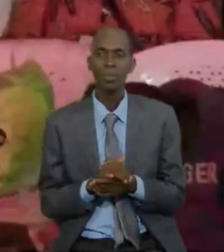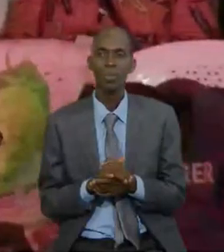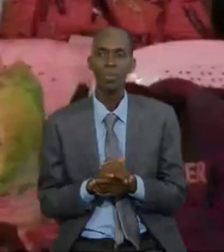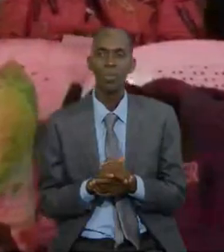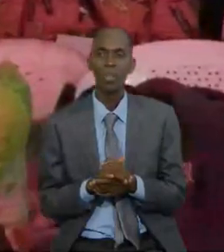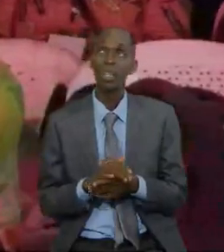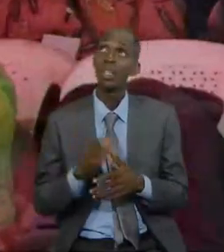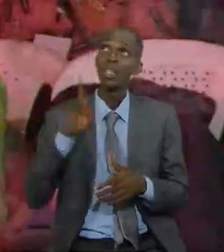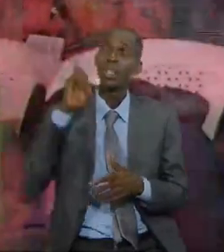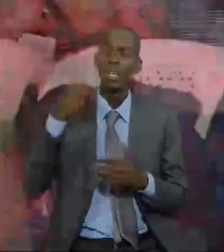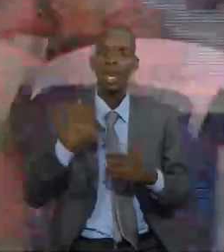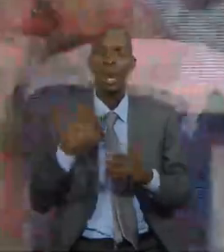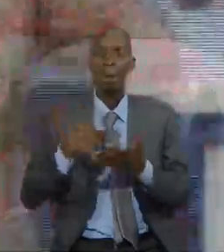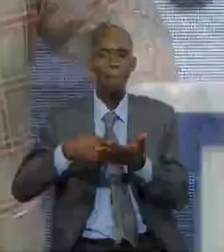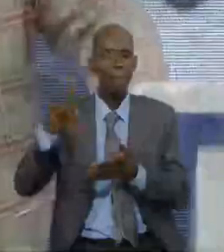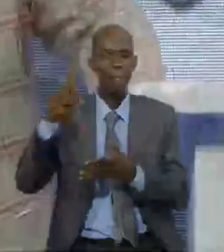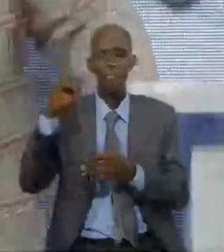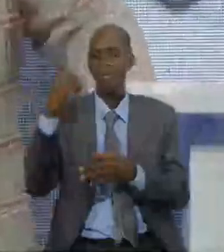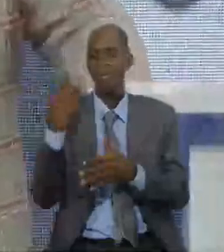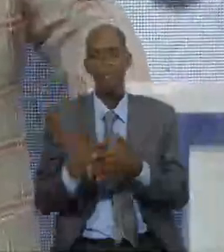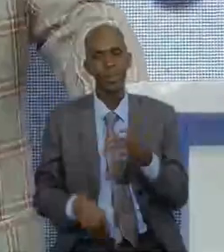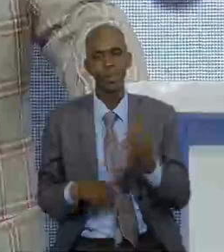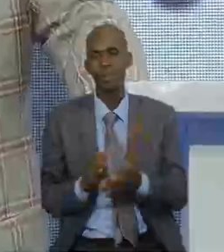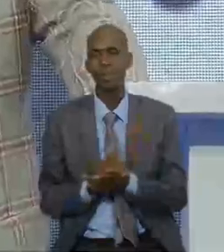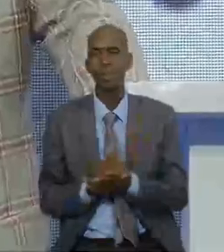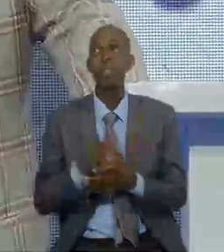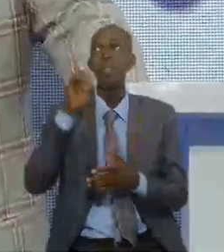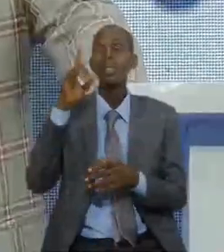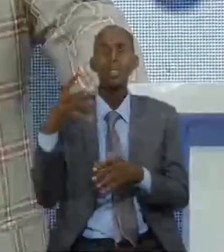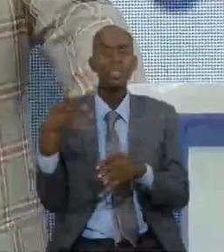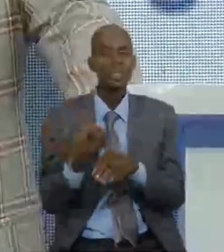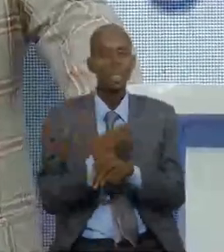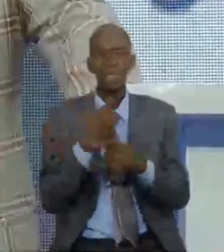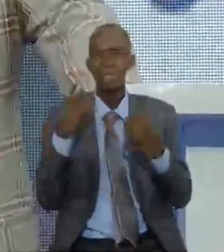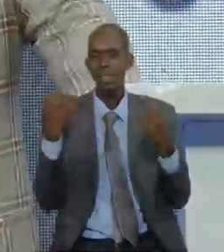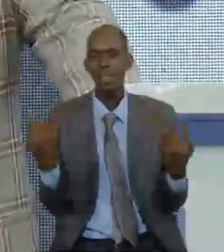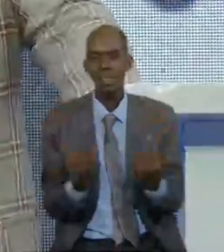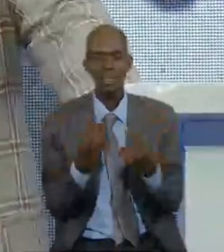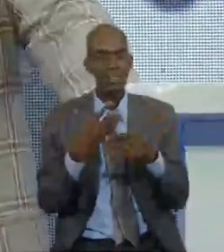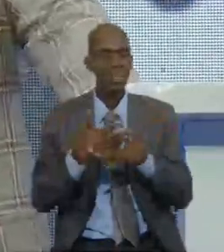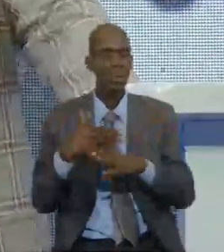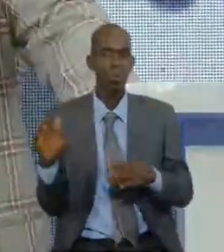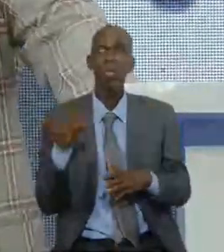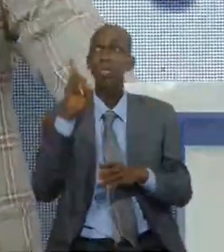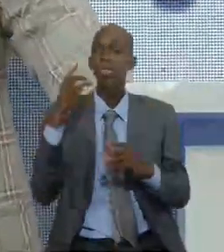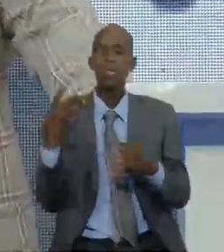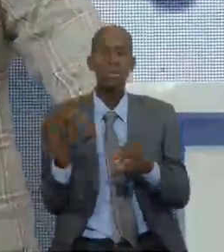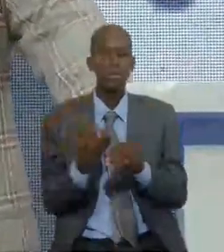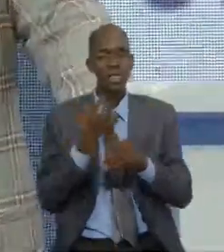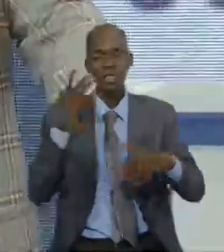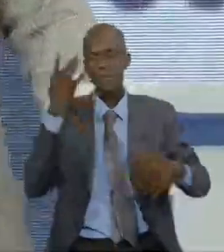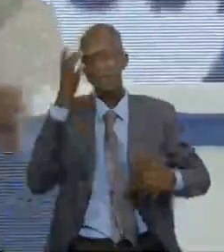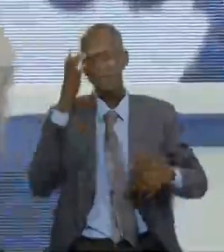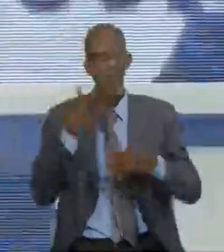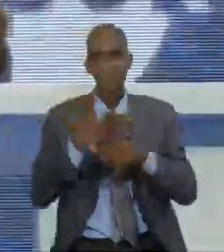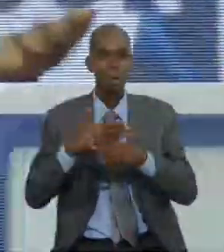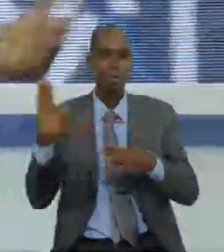il a payé le prix il ôte le péché il ôte la